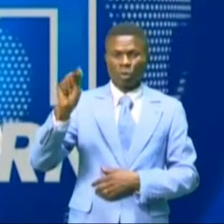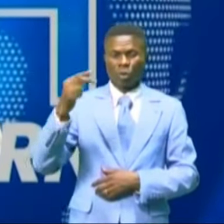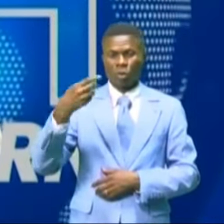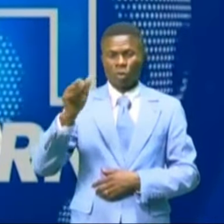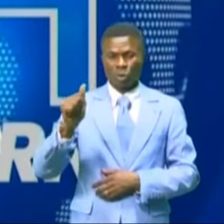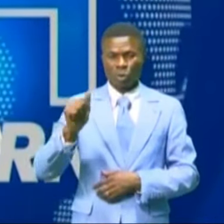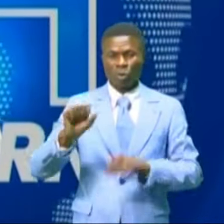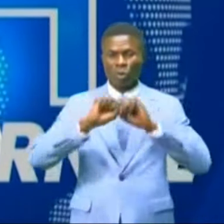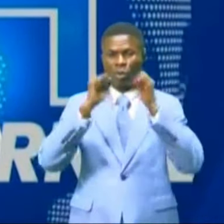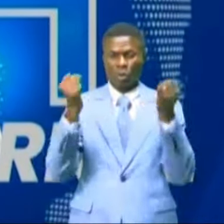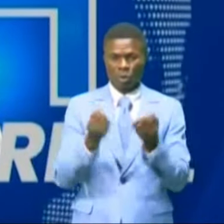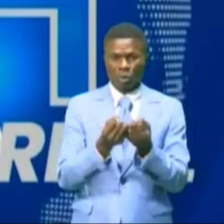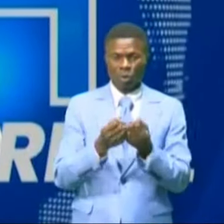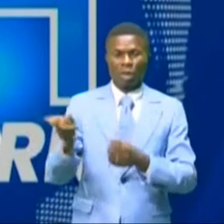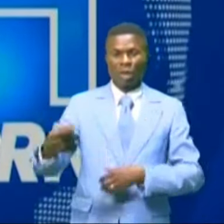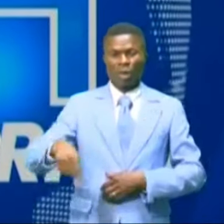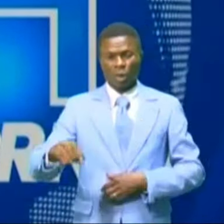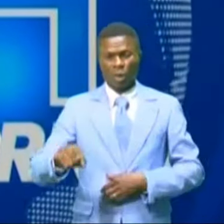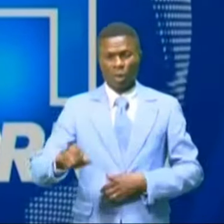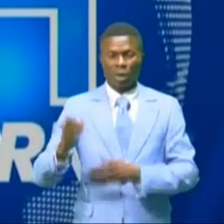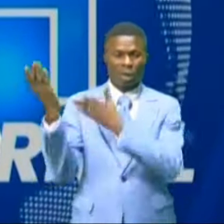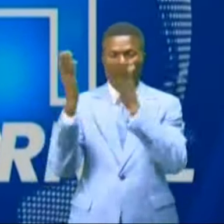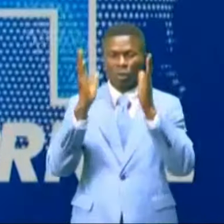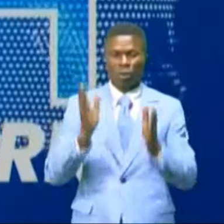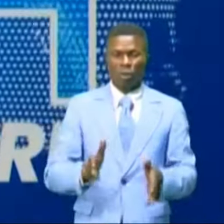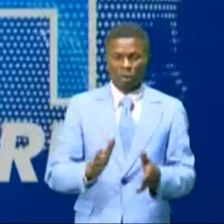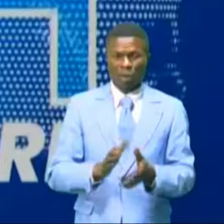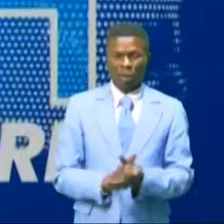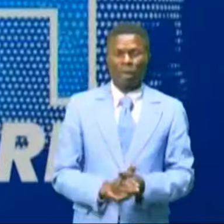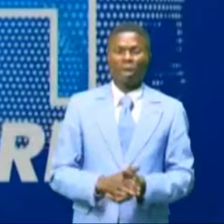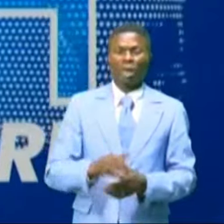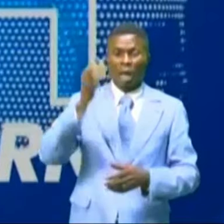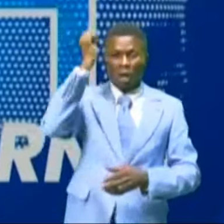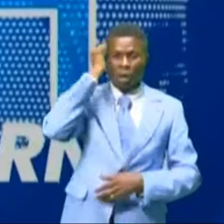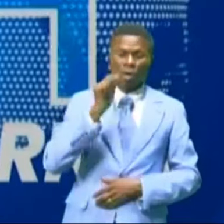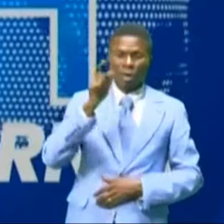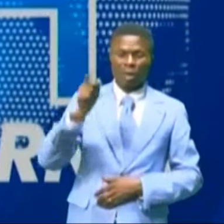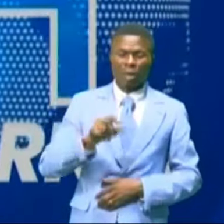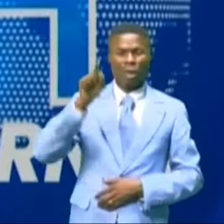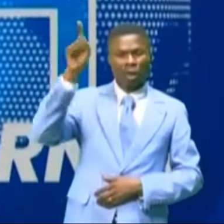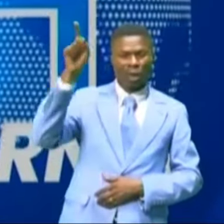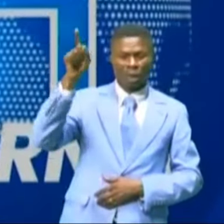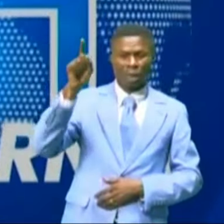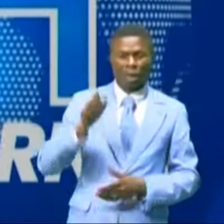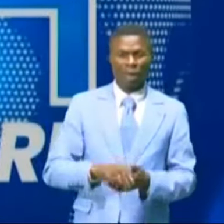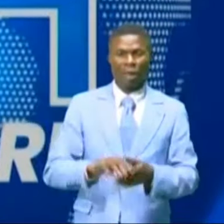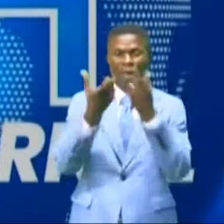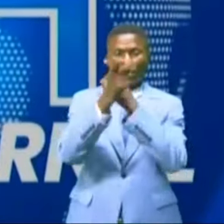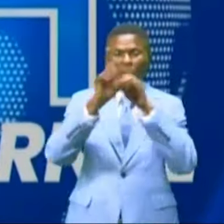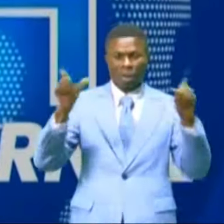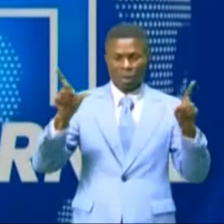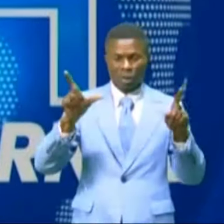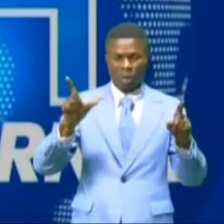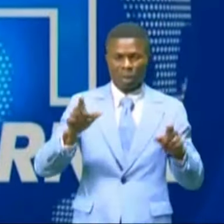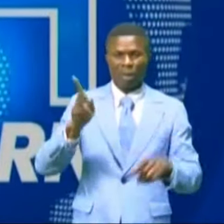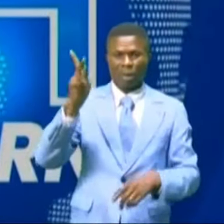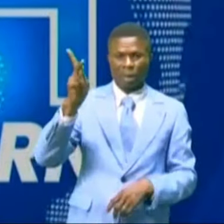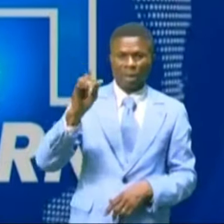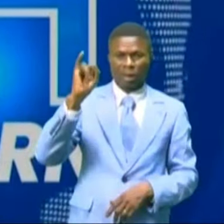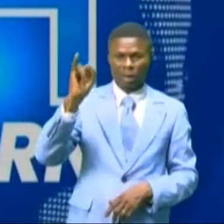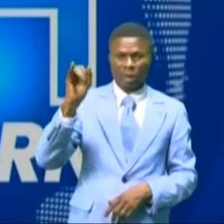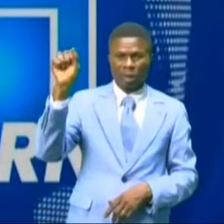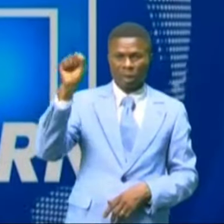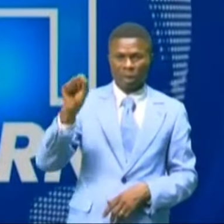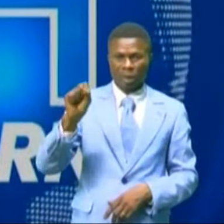de Sosimat, de Gombe, du commerce, du Bichingobila, de Ngalema, de Libération, de Kinsuka et de